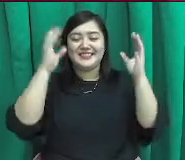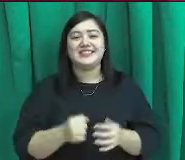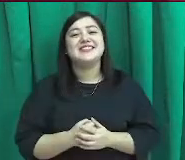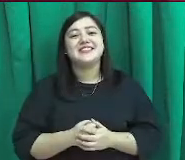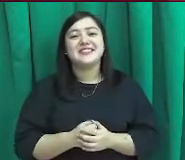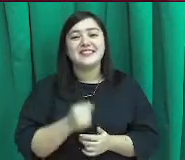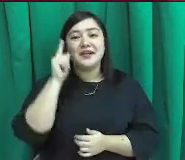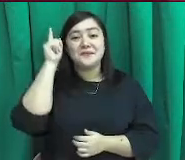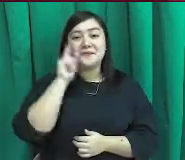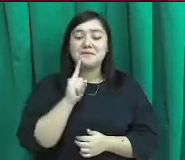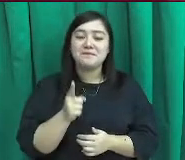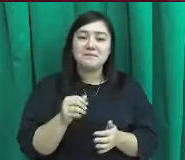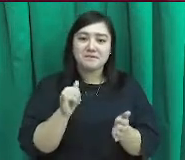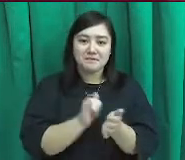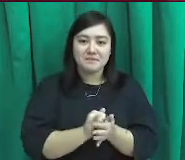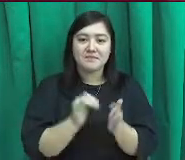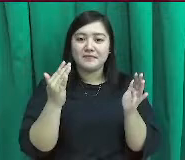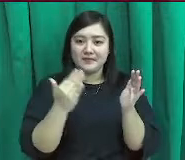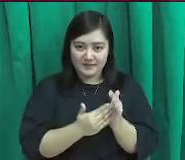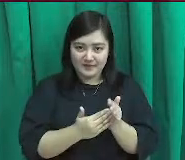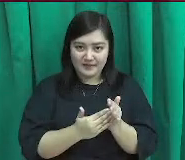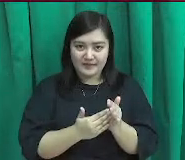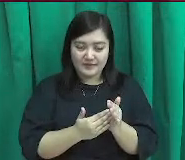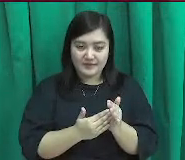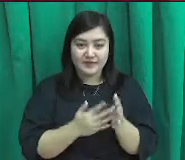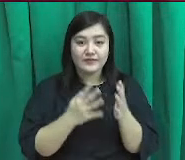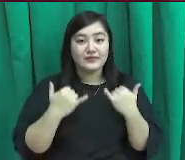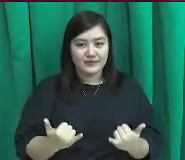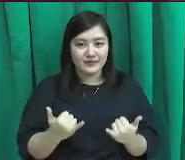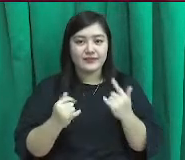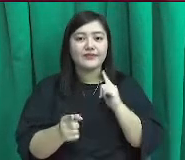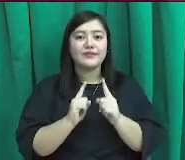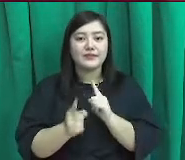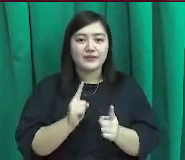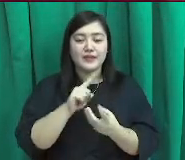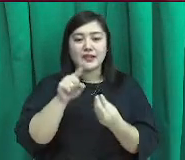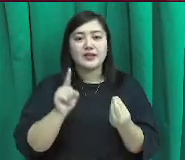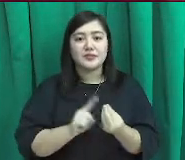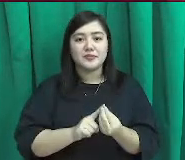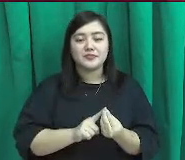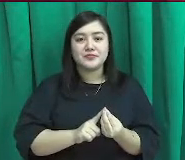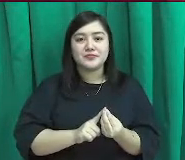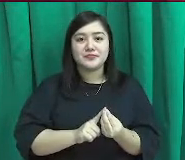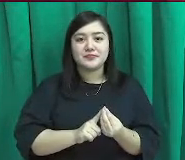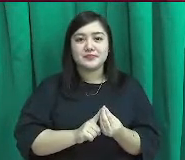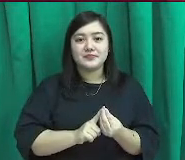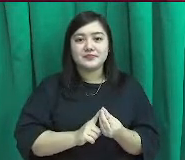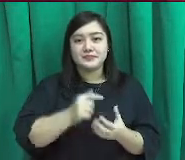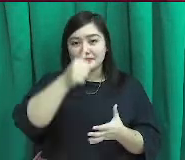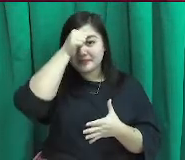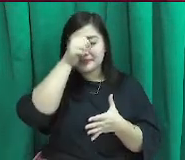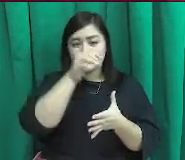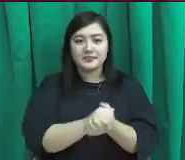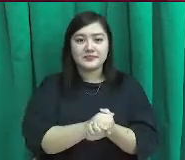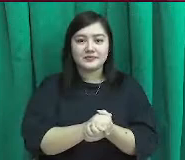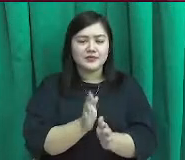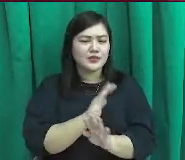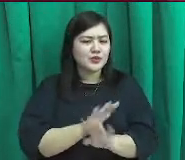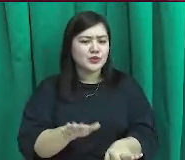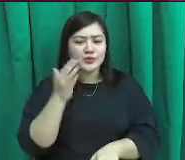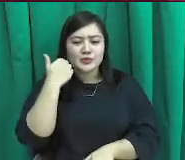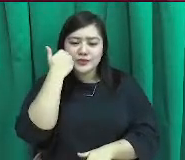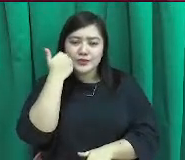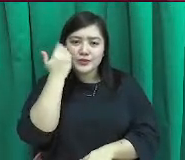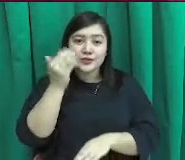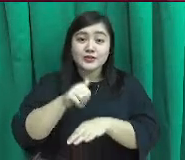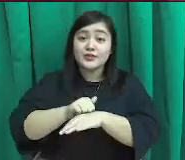asawang lalaki, usapang lalaki ito. Yeah. Alright? Huwag kayong mahiya na mag-comment at ilagay dyan